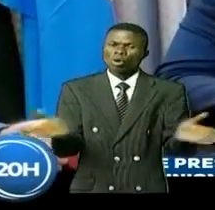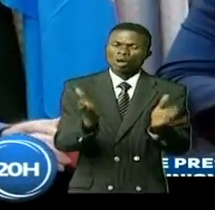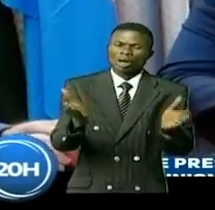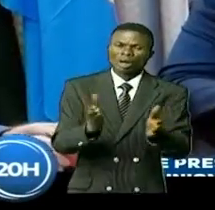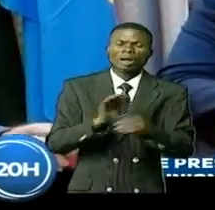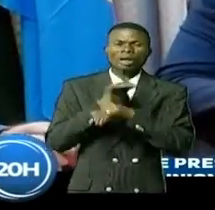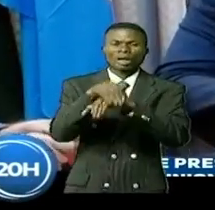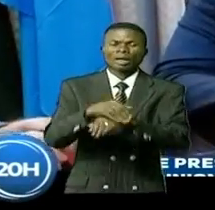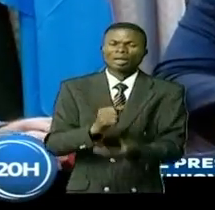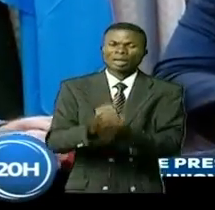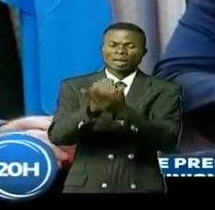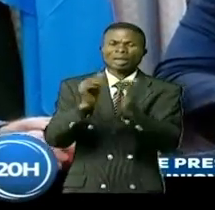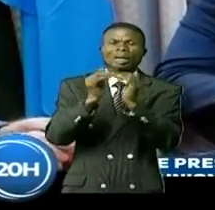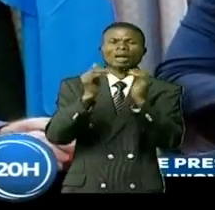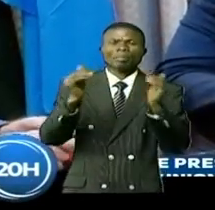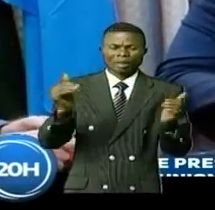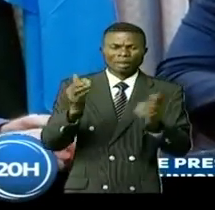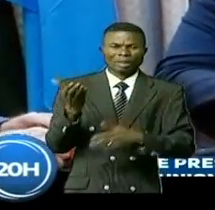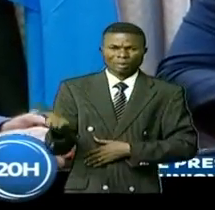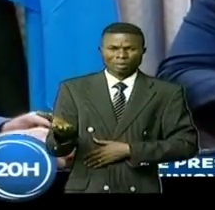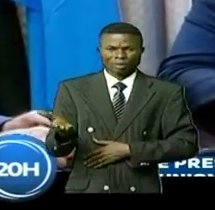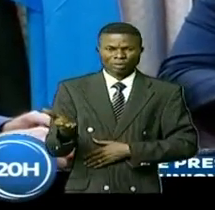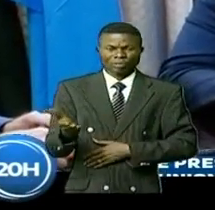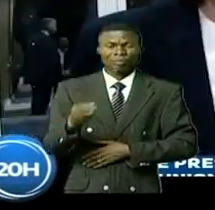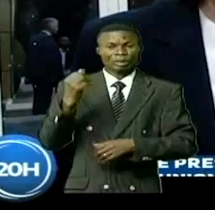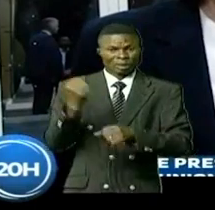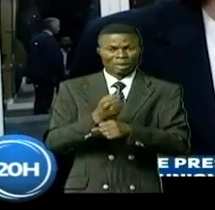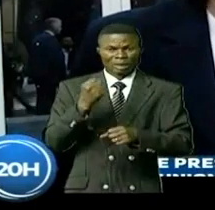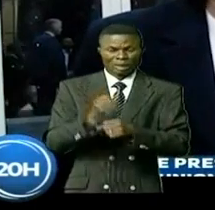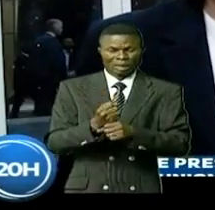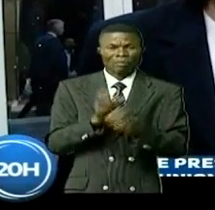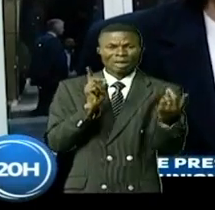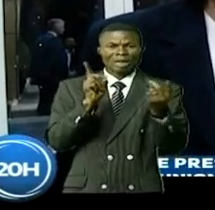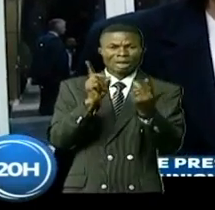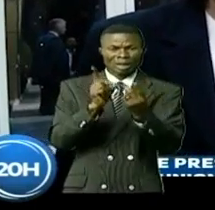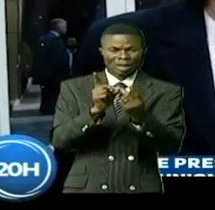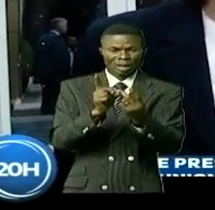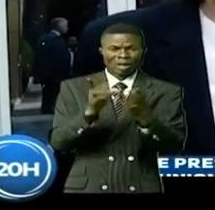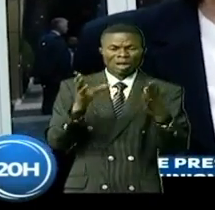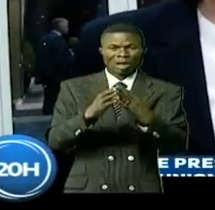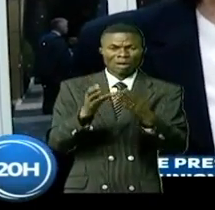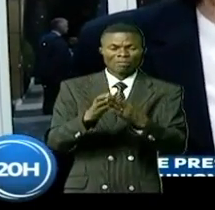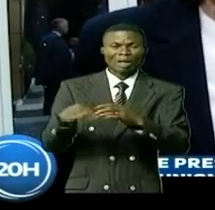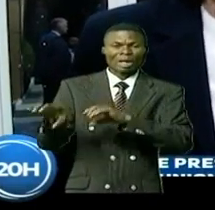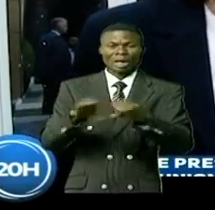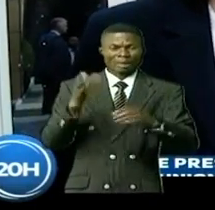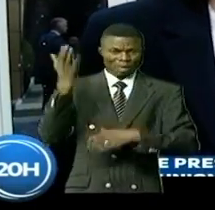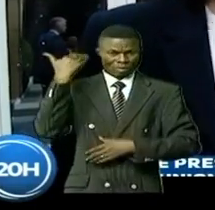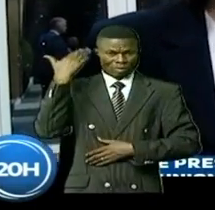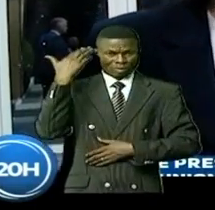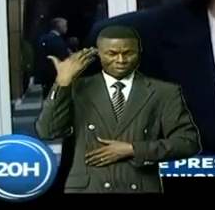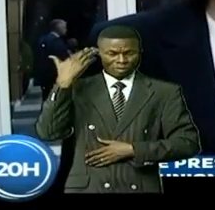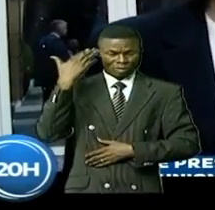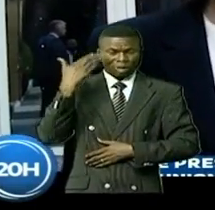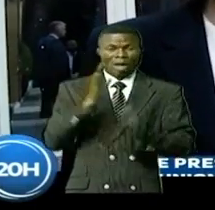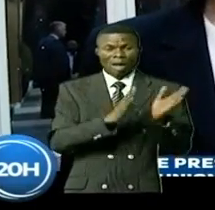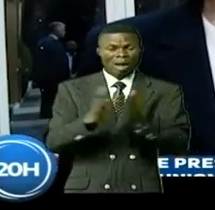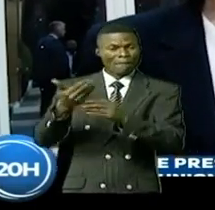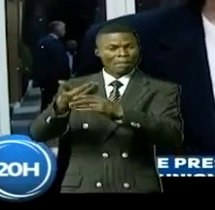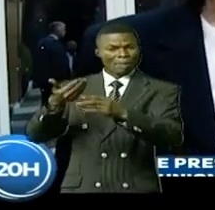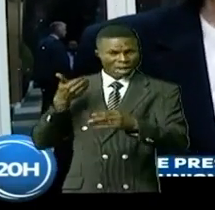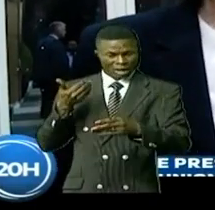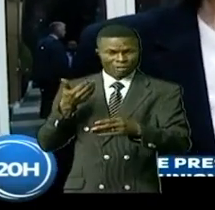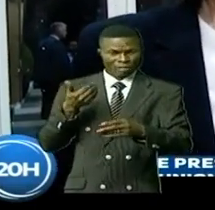pour aider à la stabilisation. C'est une mission qui a coïncidé avec les événements récents. Elle était prévue avant